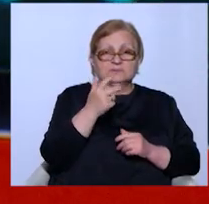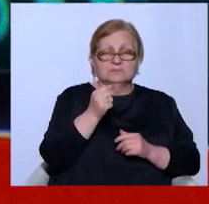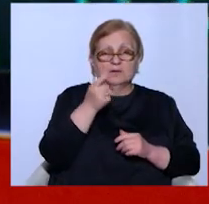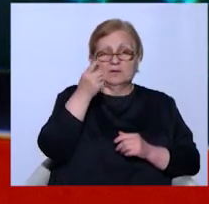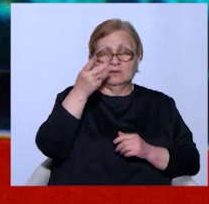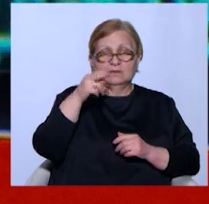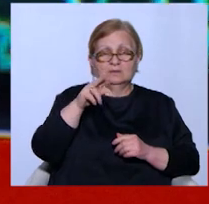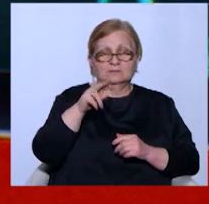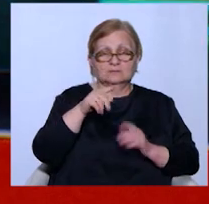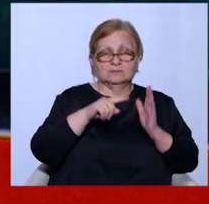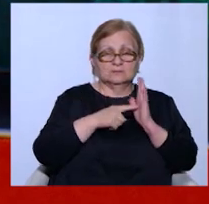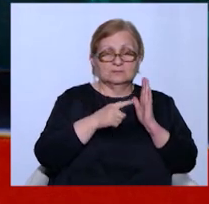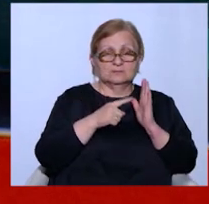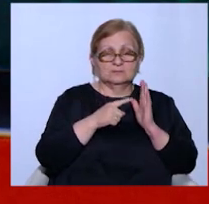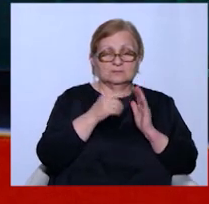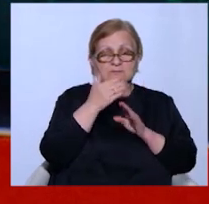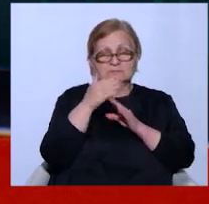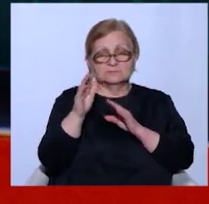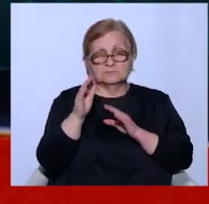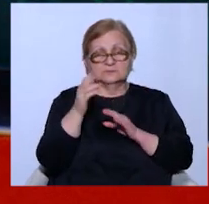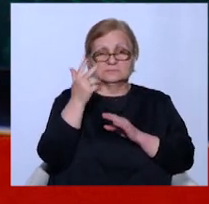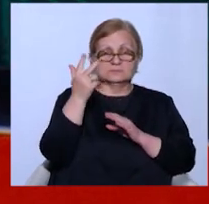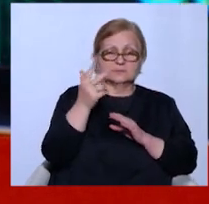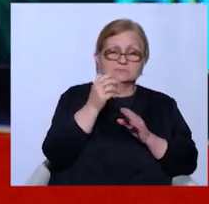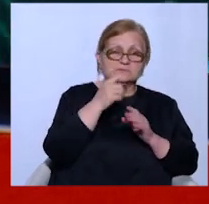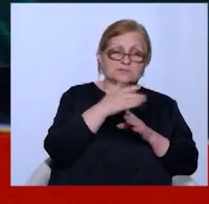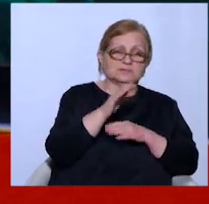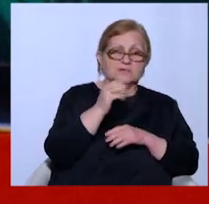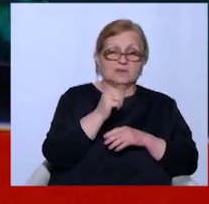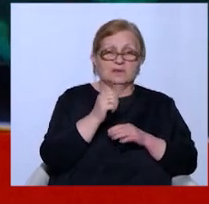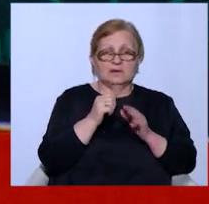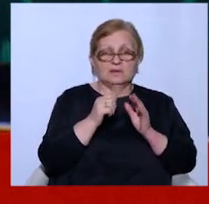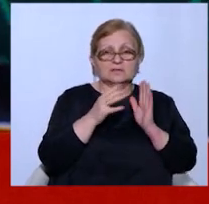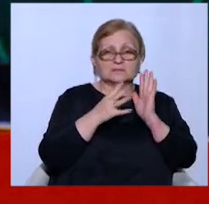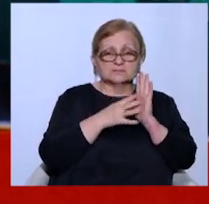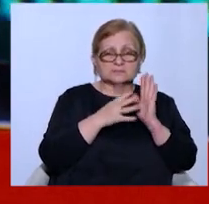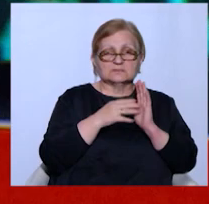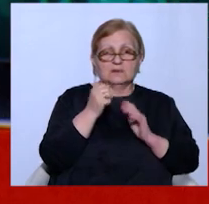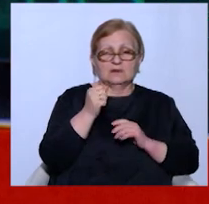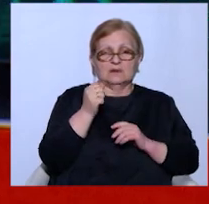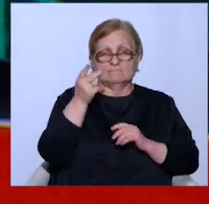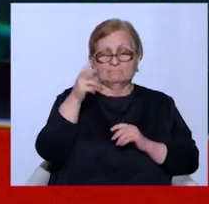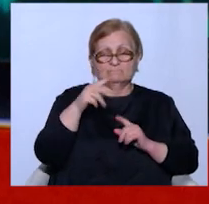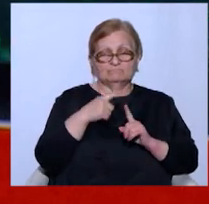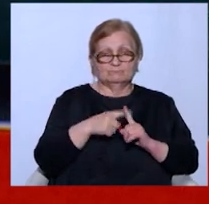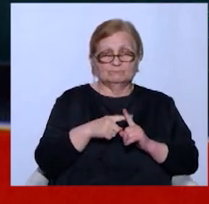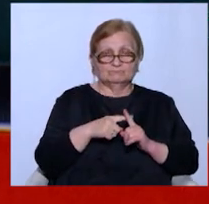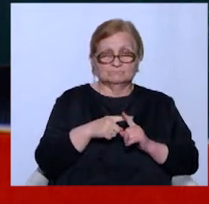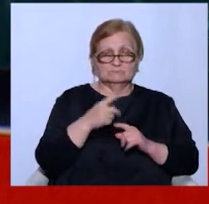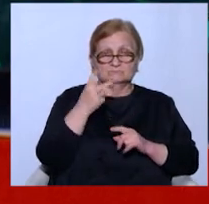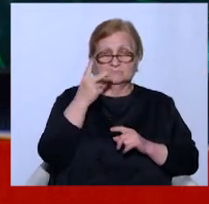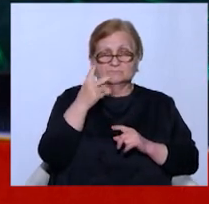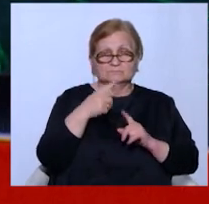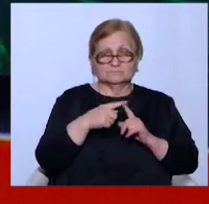კვადრატში ნამრავლის ხარისხი ცალკე 3 კვადრატში, ცალკე a კვადრატში. 9a კვადრატს + 2 ჯერ